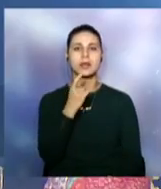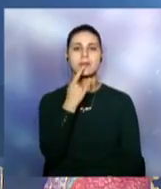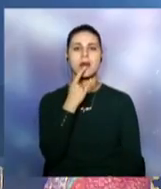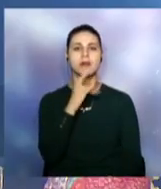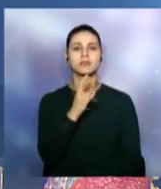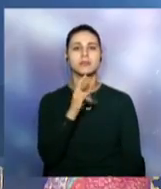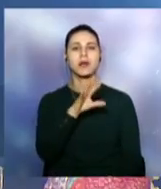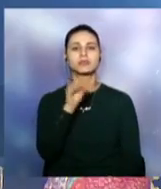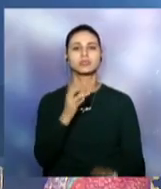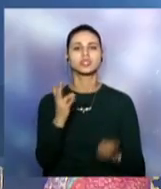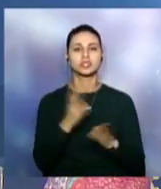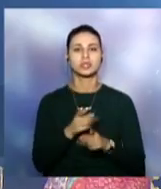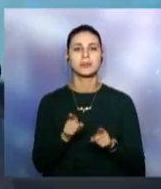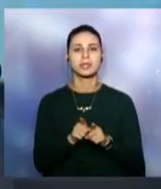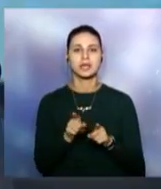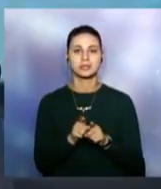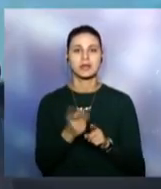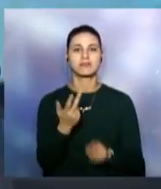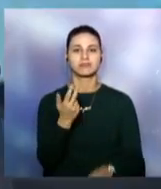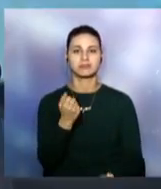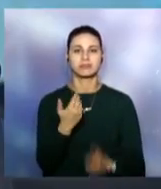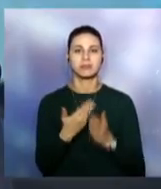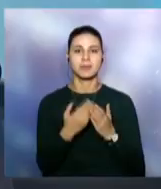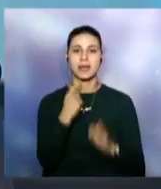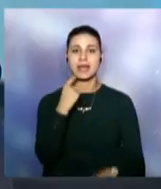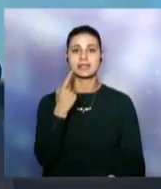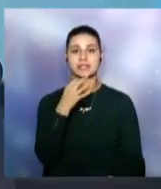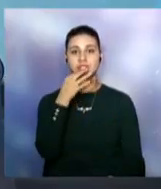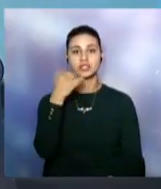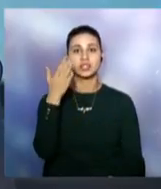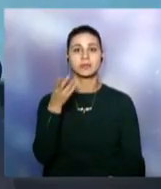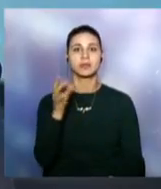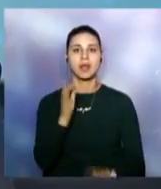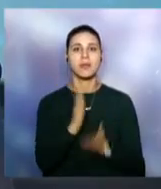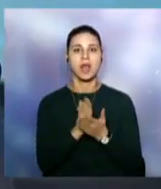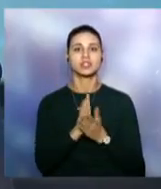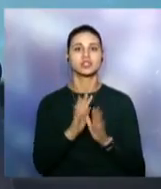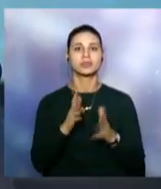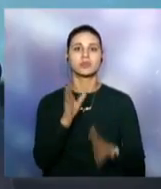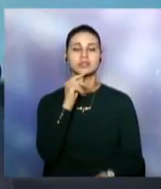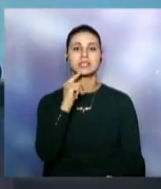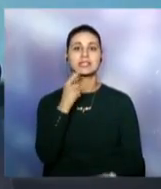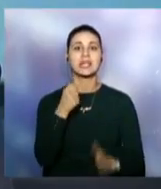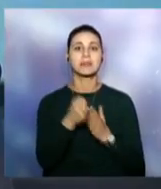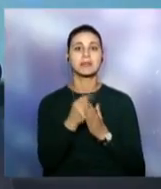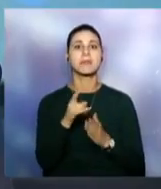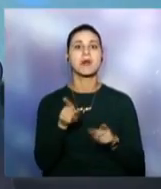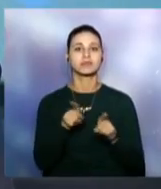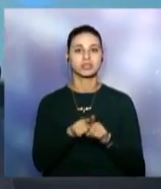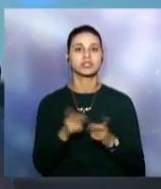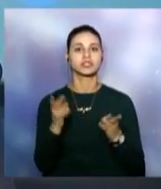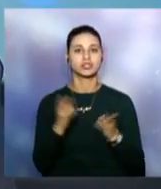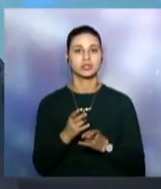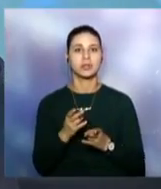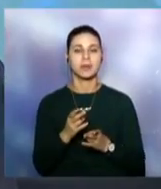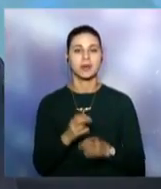უფრო ჭირდებათ ხოლმე ასეთი გამო? ნუ რა თქმა უნდა წლის ზევით, მაგრამ არის შემთხვევები, რომ წლამდე ასაკის ბავშვს ჭირდება,